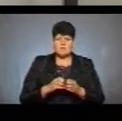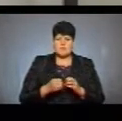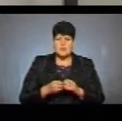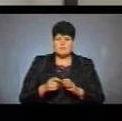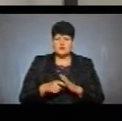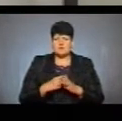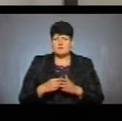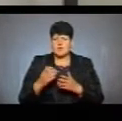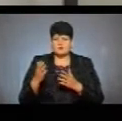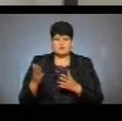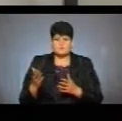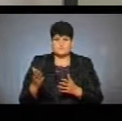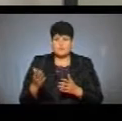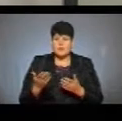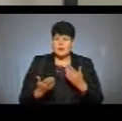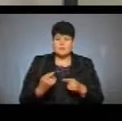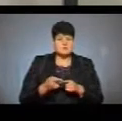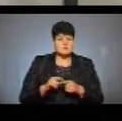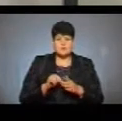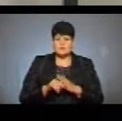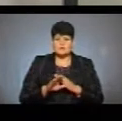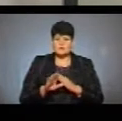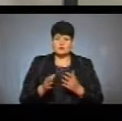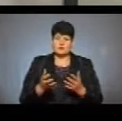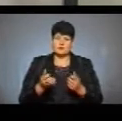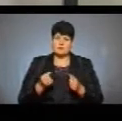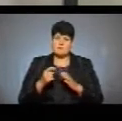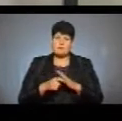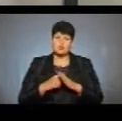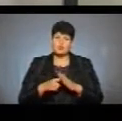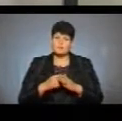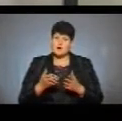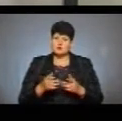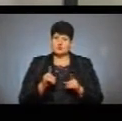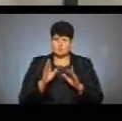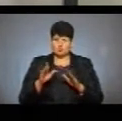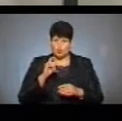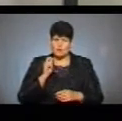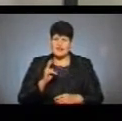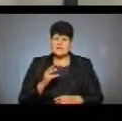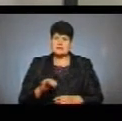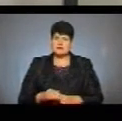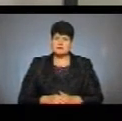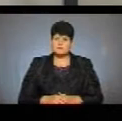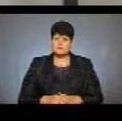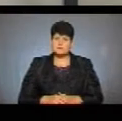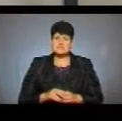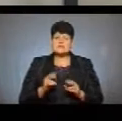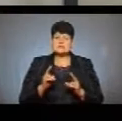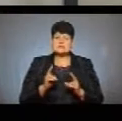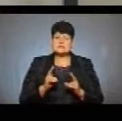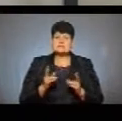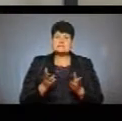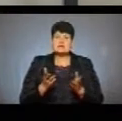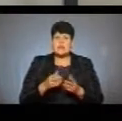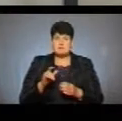Донбасом. Але це не означає, якщо ми отримуємо Донбас, що він буде український. З ким і з